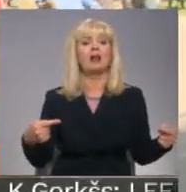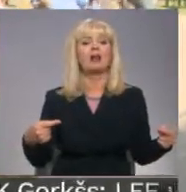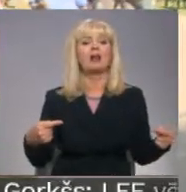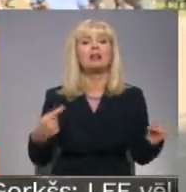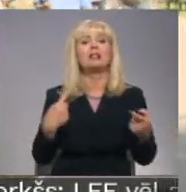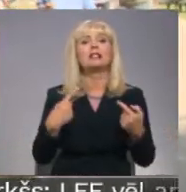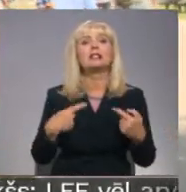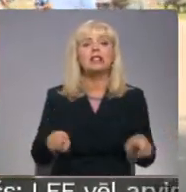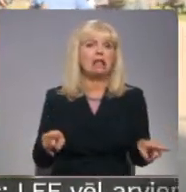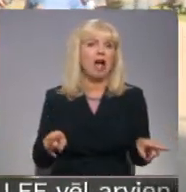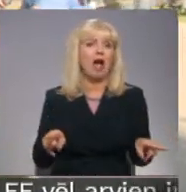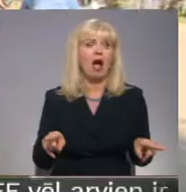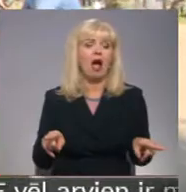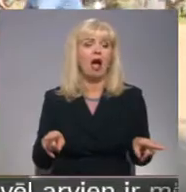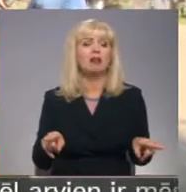citādi.